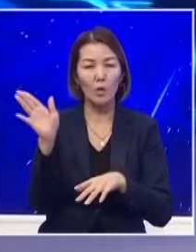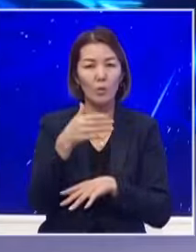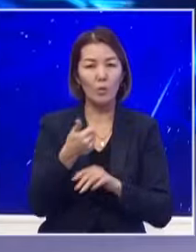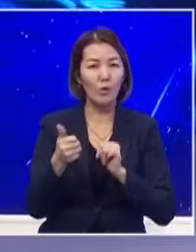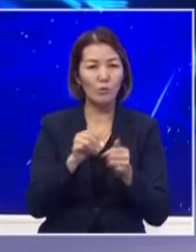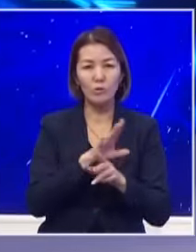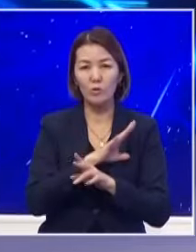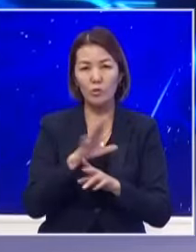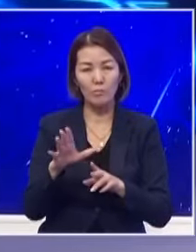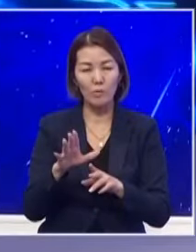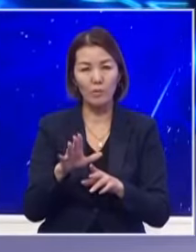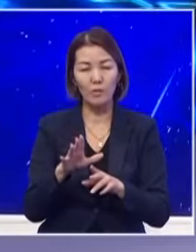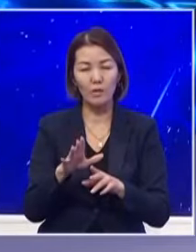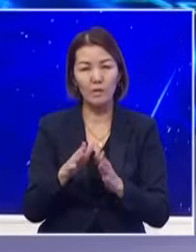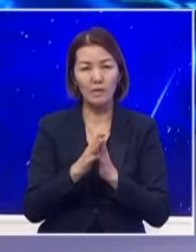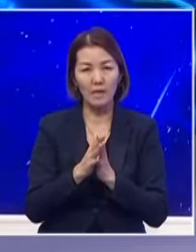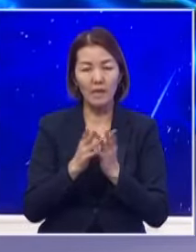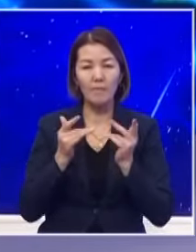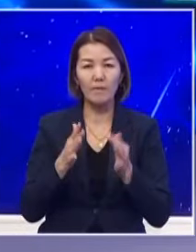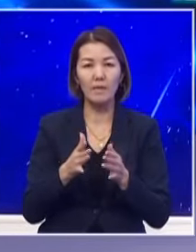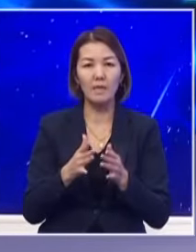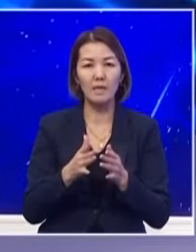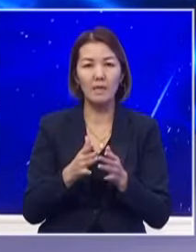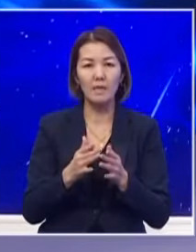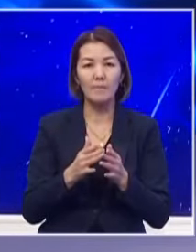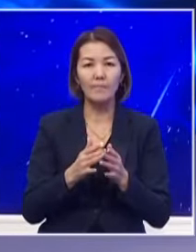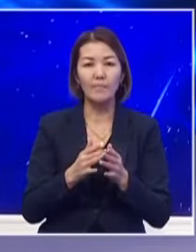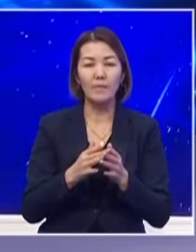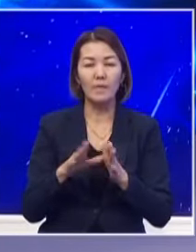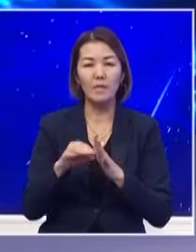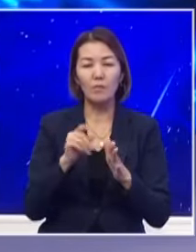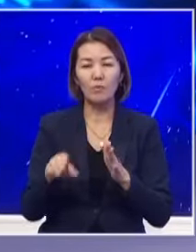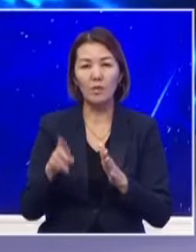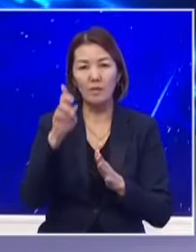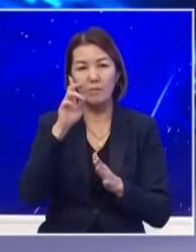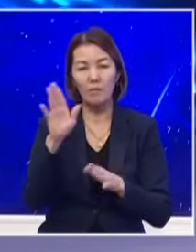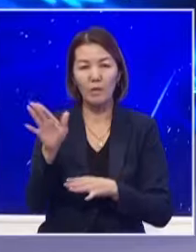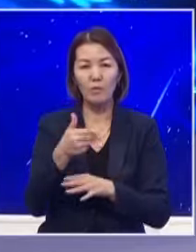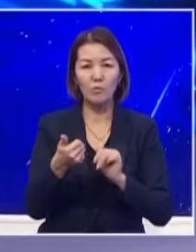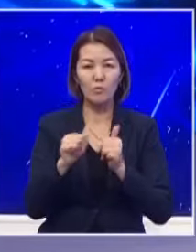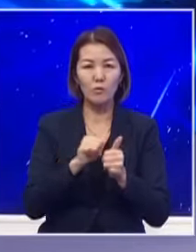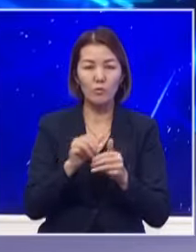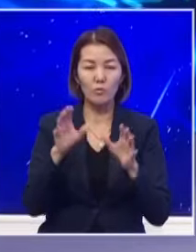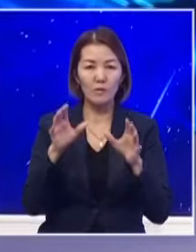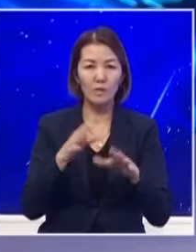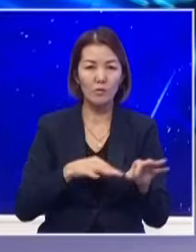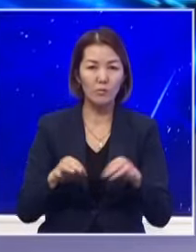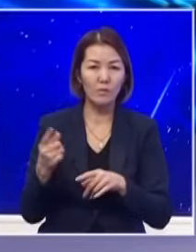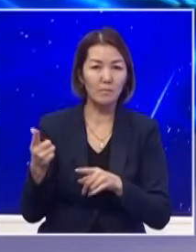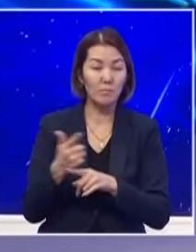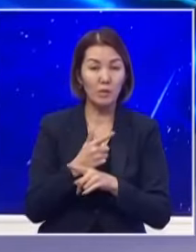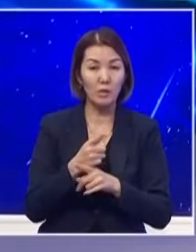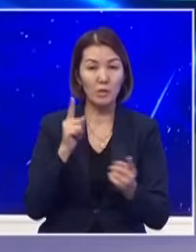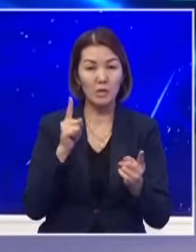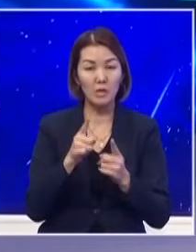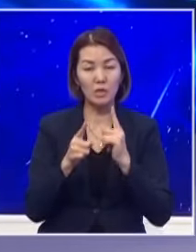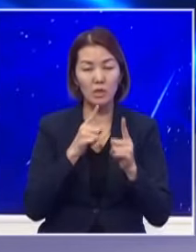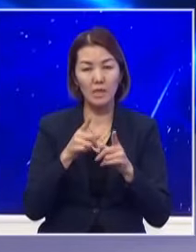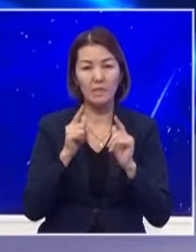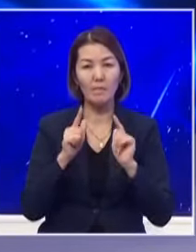етті. Бұған дейін қараша айының соңында Жогорку кенеш депутаттары мемлекеттік туды өзгерту туралы заң жобасын бірінші